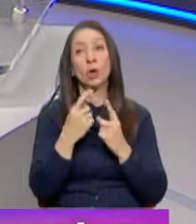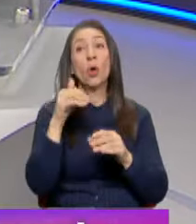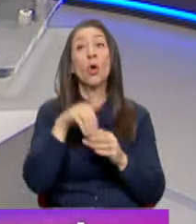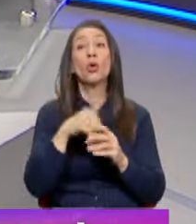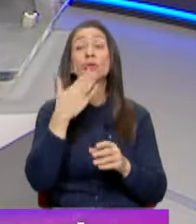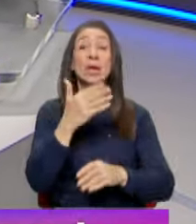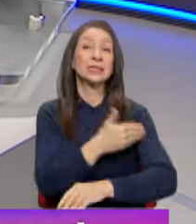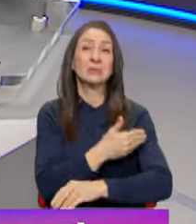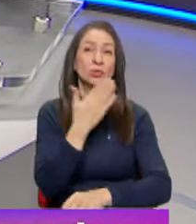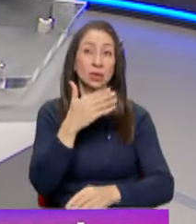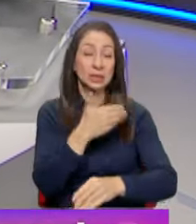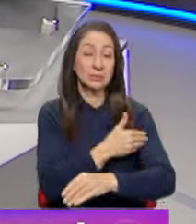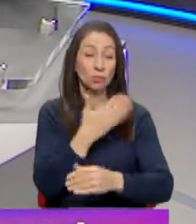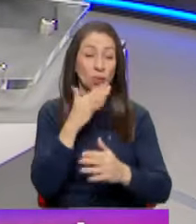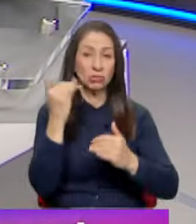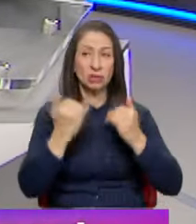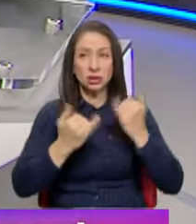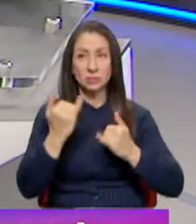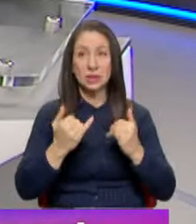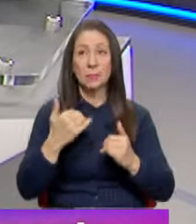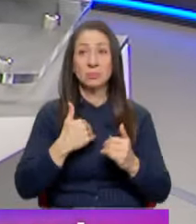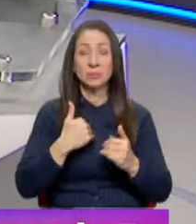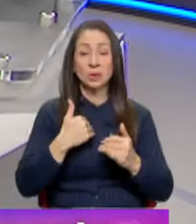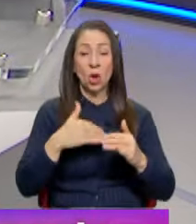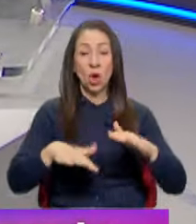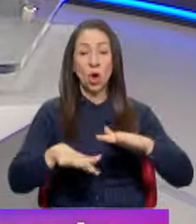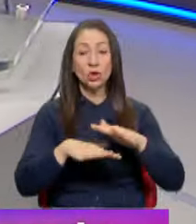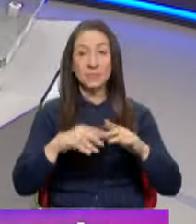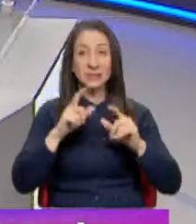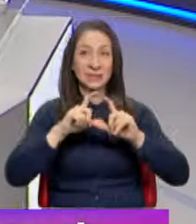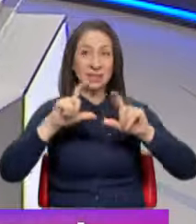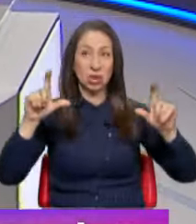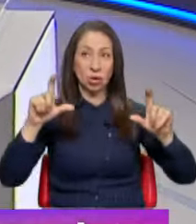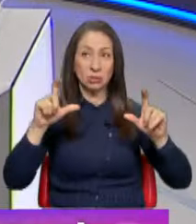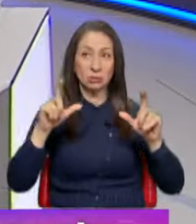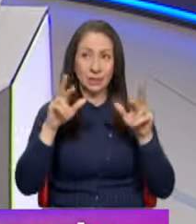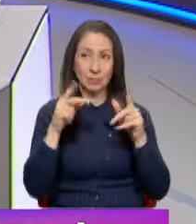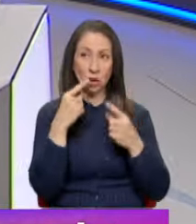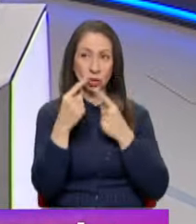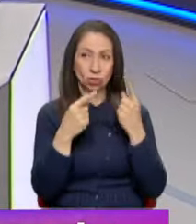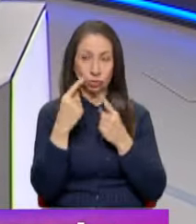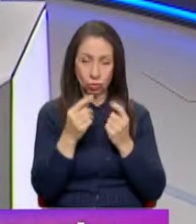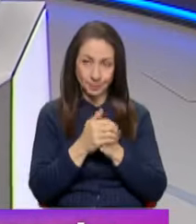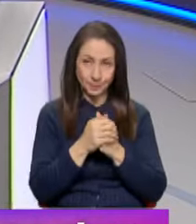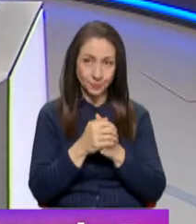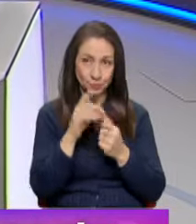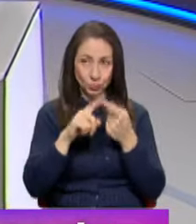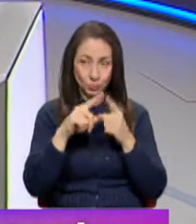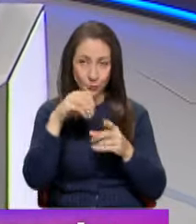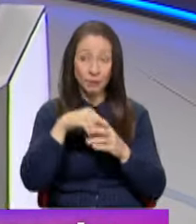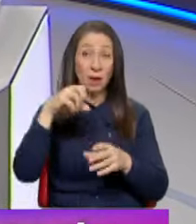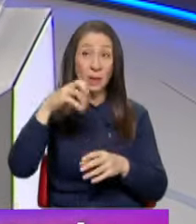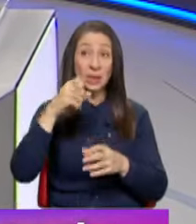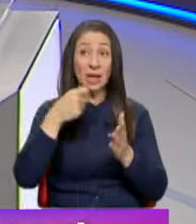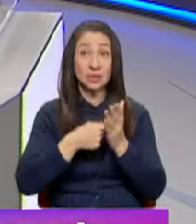oy yoksa hizmet yok hizmette yok tartışması gizli örtülü bir slogan haline geldi yorumları yapılıyor Siyasette AK